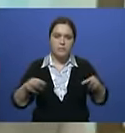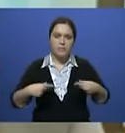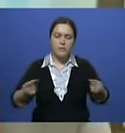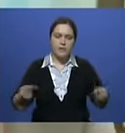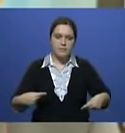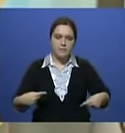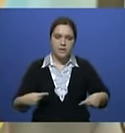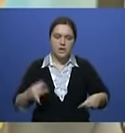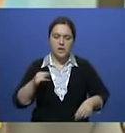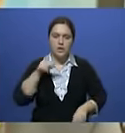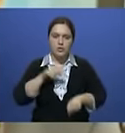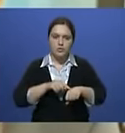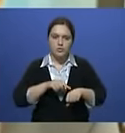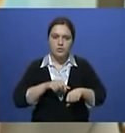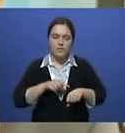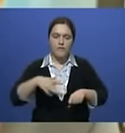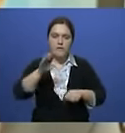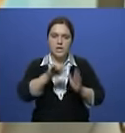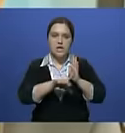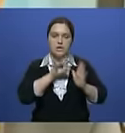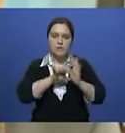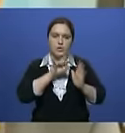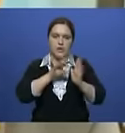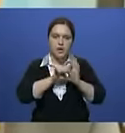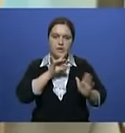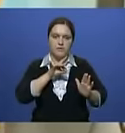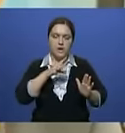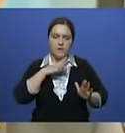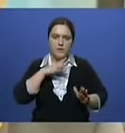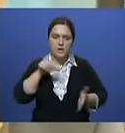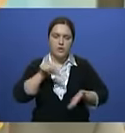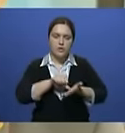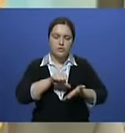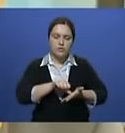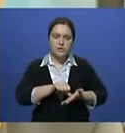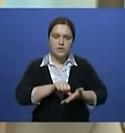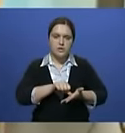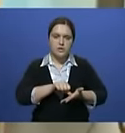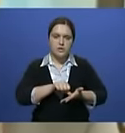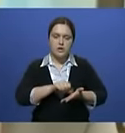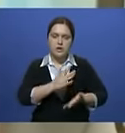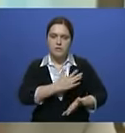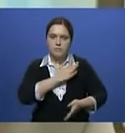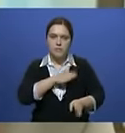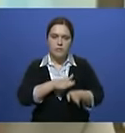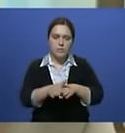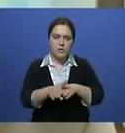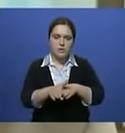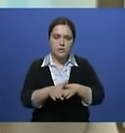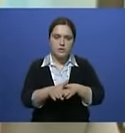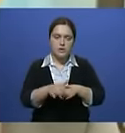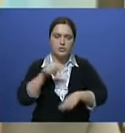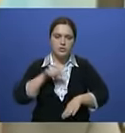и чувство всех депутатов которые бы в зале пере пере наполняли